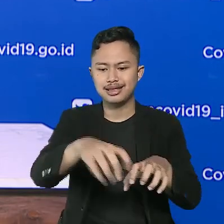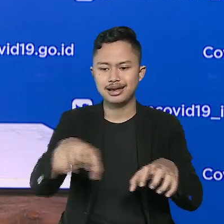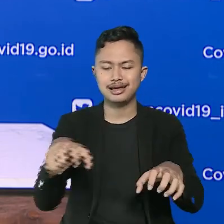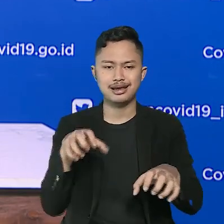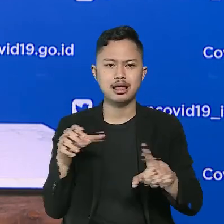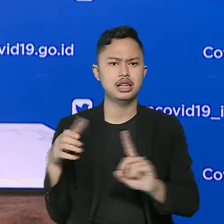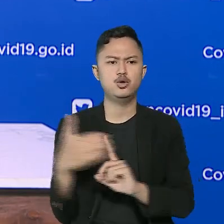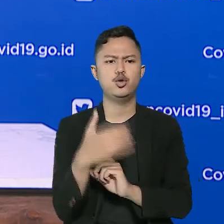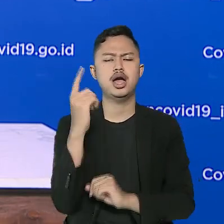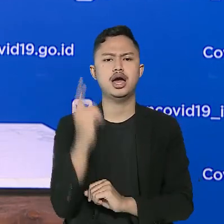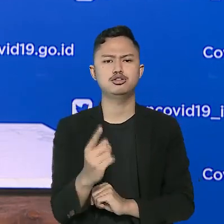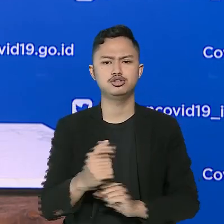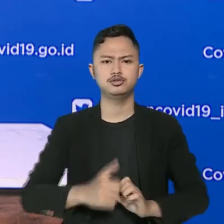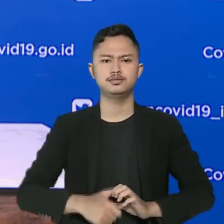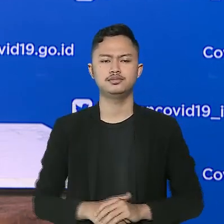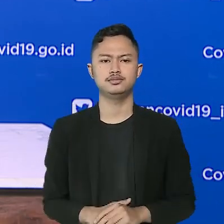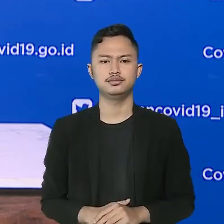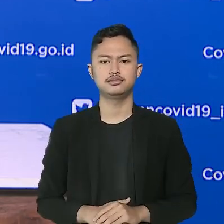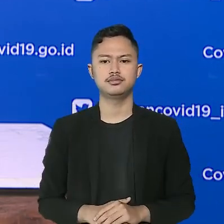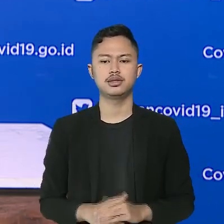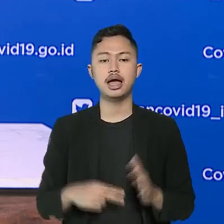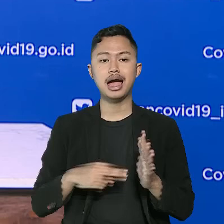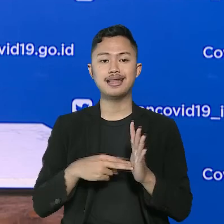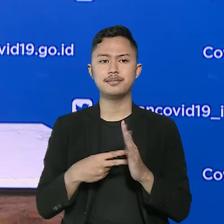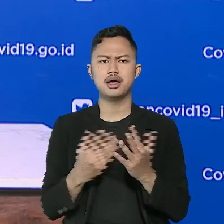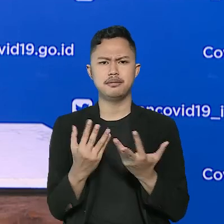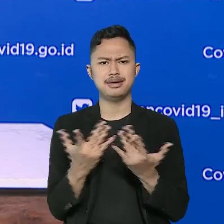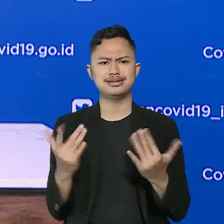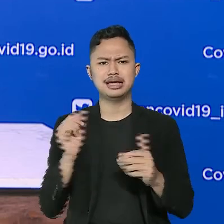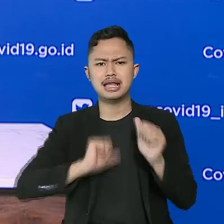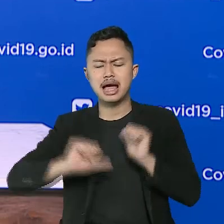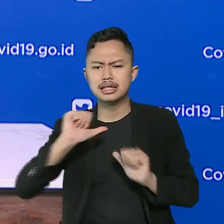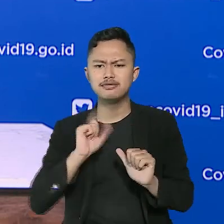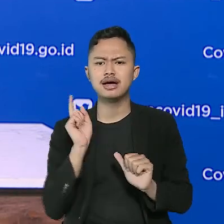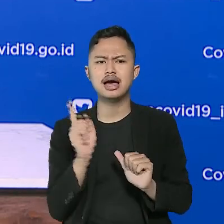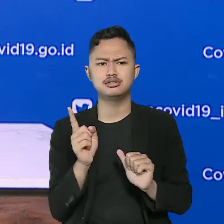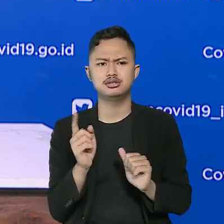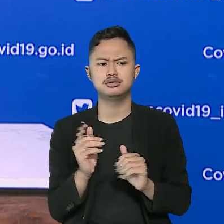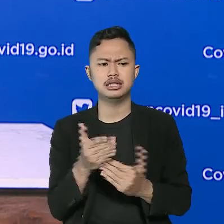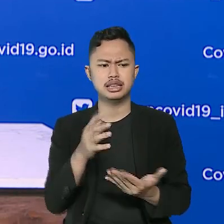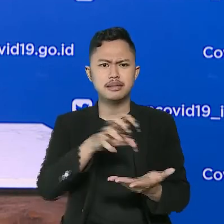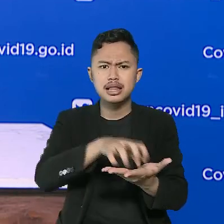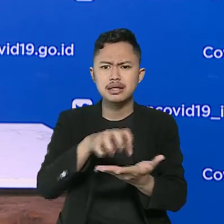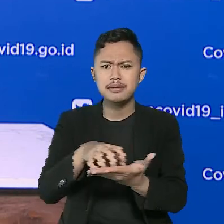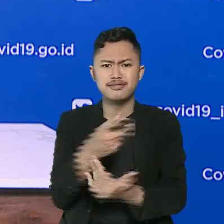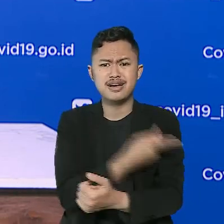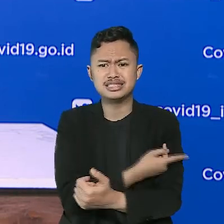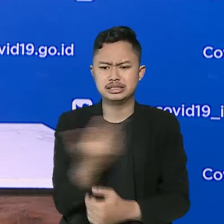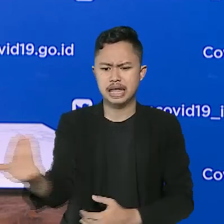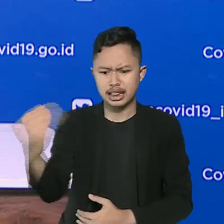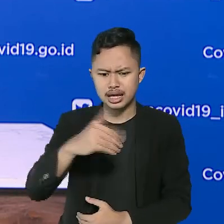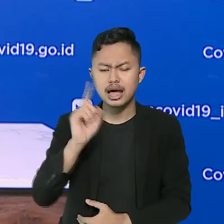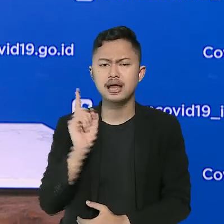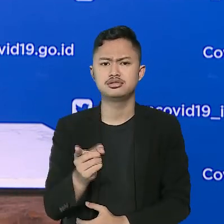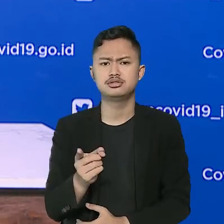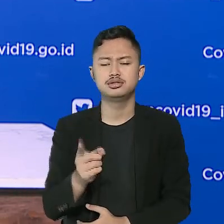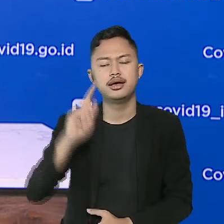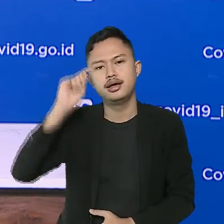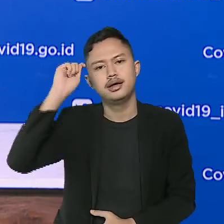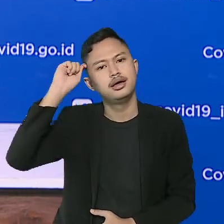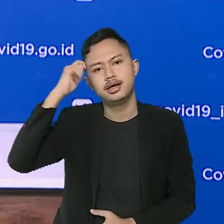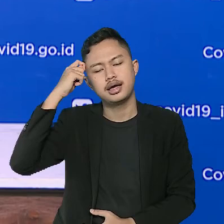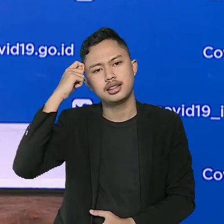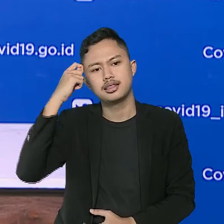masing-masing. Selain itu, masyarakat juga harus proaktif menyambangi titik vaksinasi. Ingat